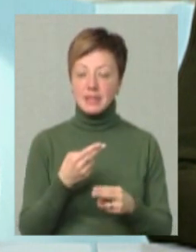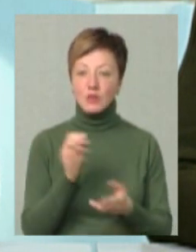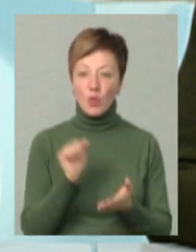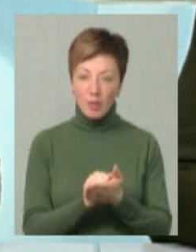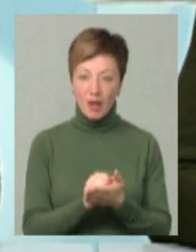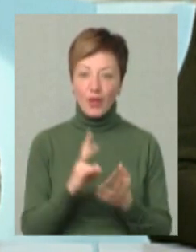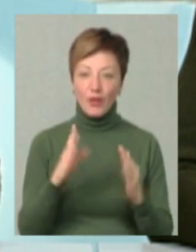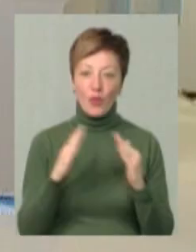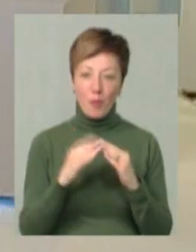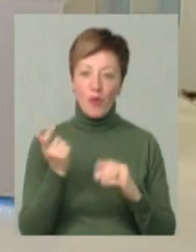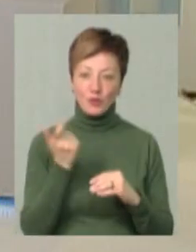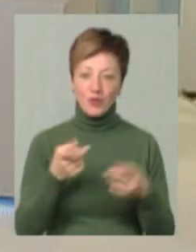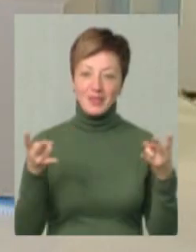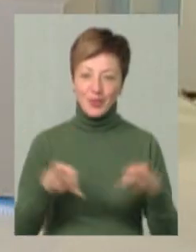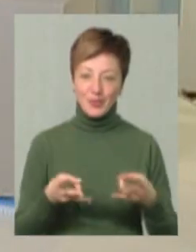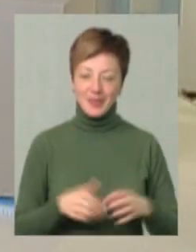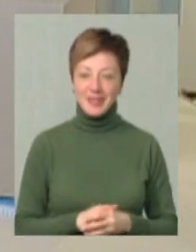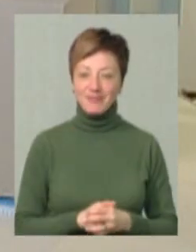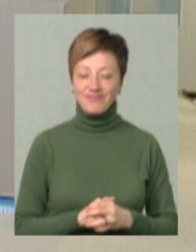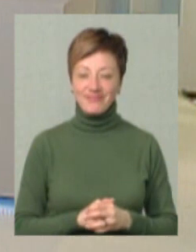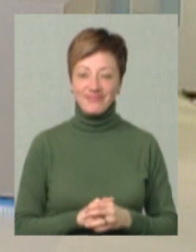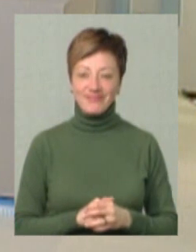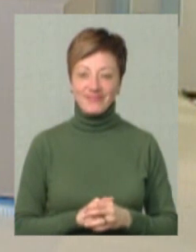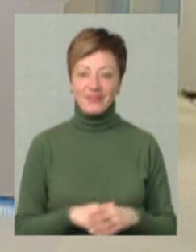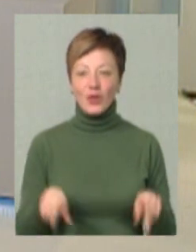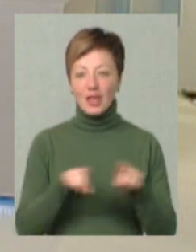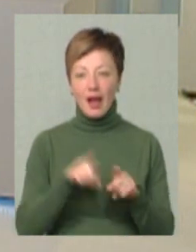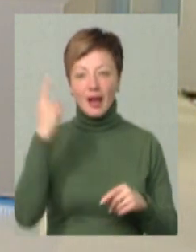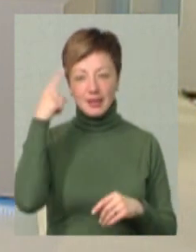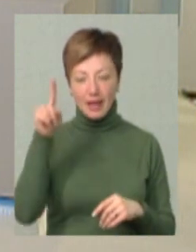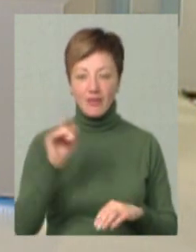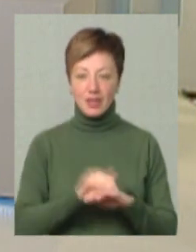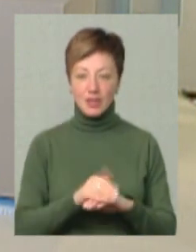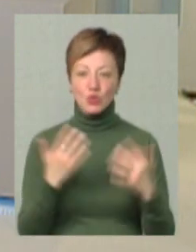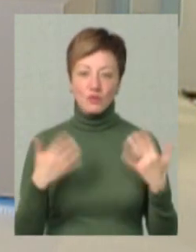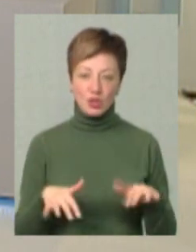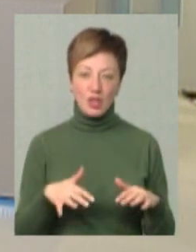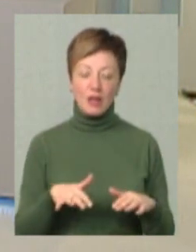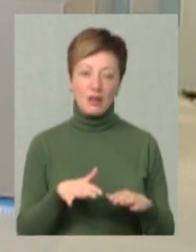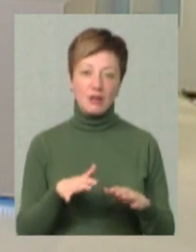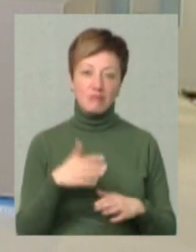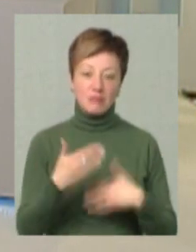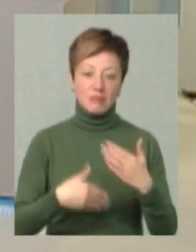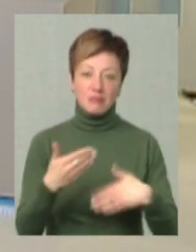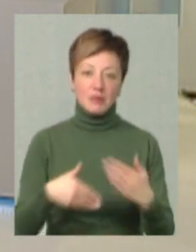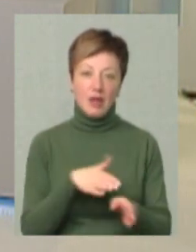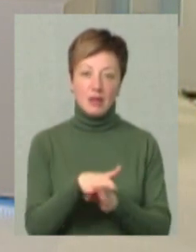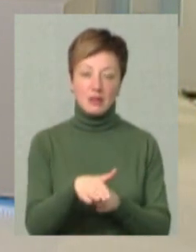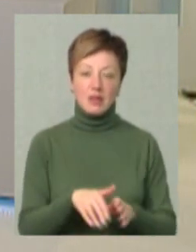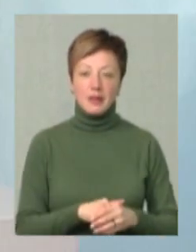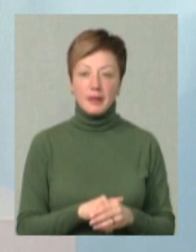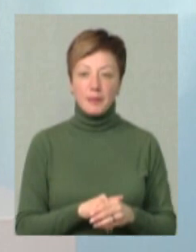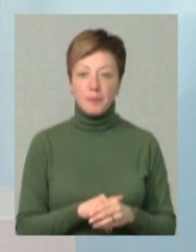але дома того в господарстві знадобиться. От така ідея. І фактично вже і повним входом іде реалізація.